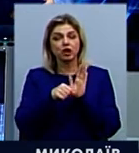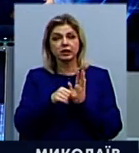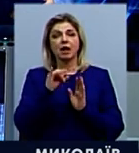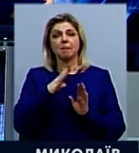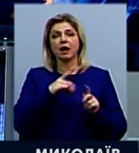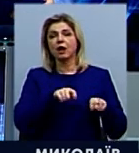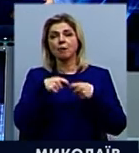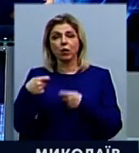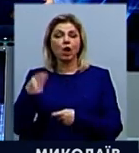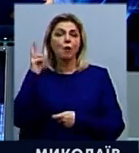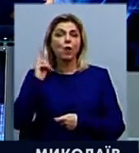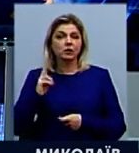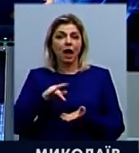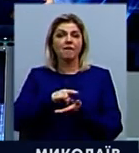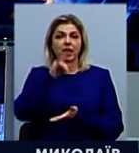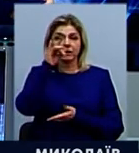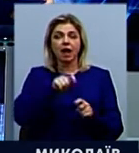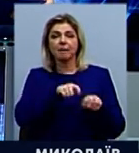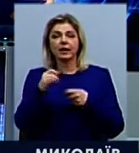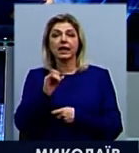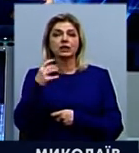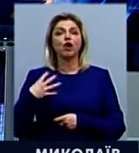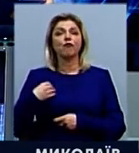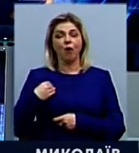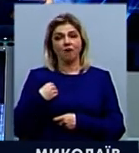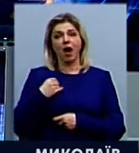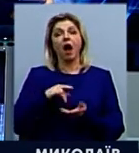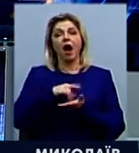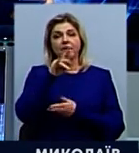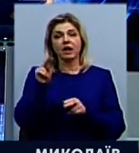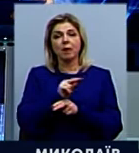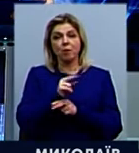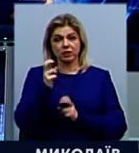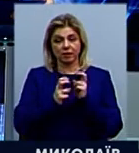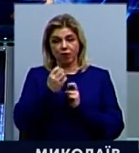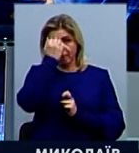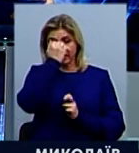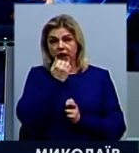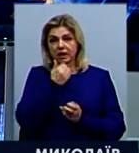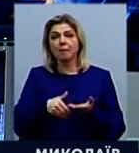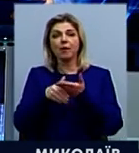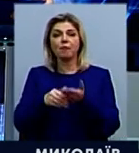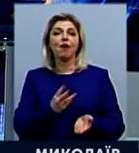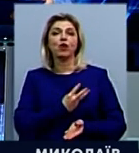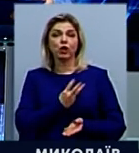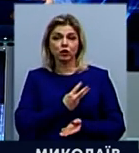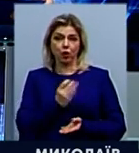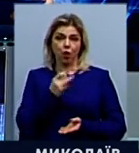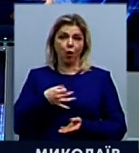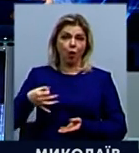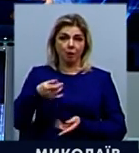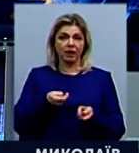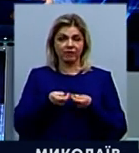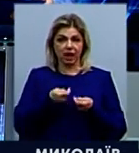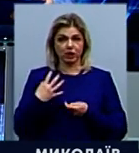морським авіаторам влітку цього року з Львівського авіаремонтного заводу завдяки сприянню волонтерів та обласної влади Львівщини. Про це далі